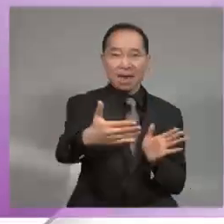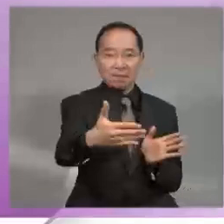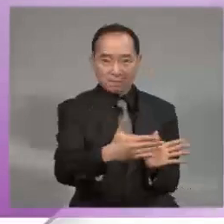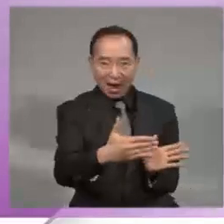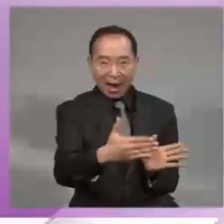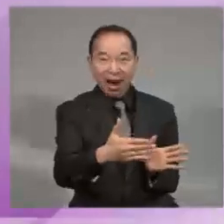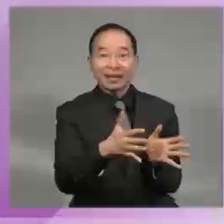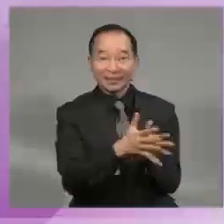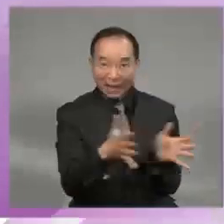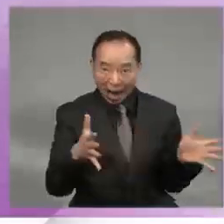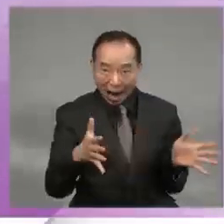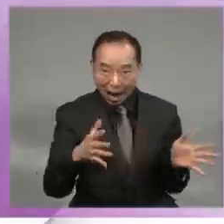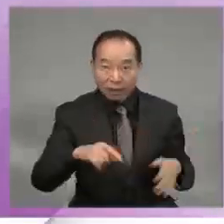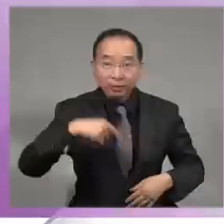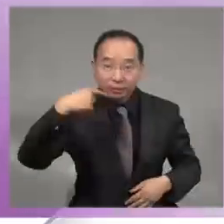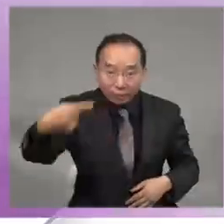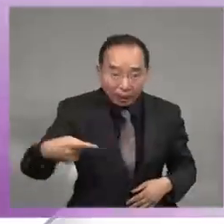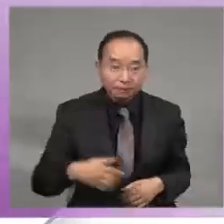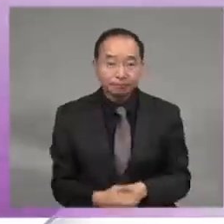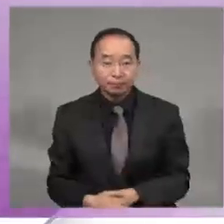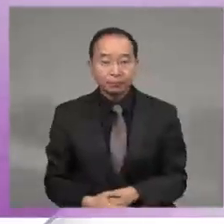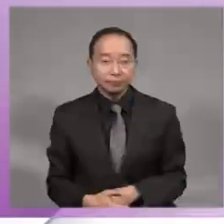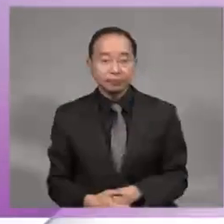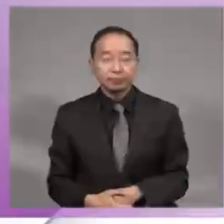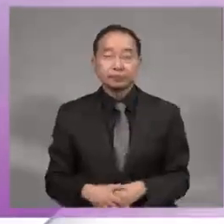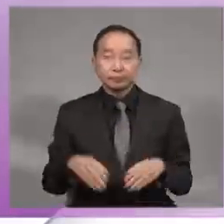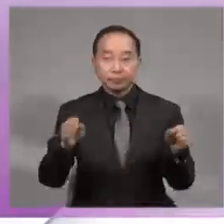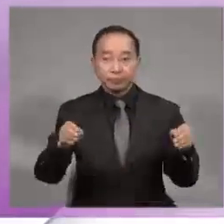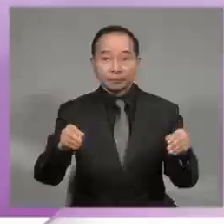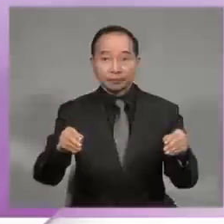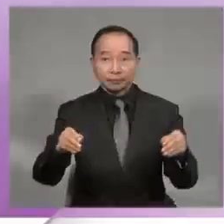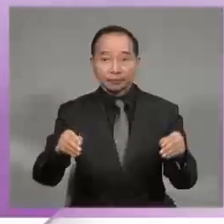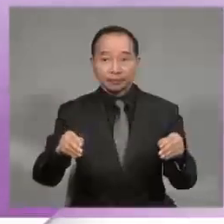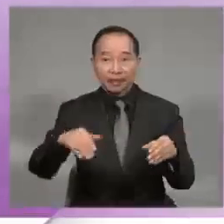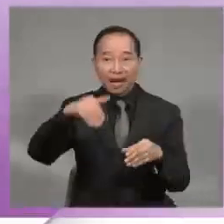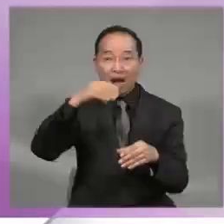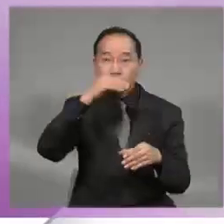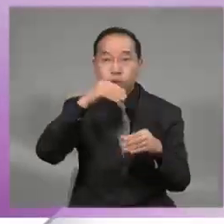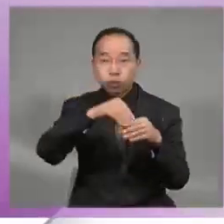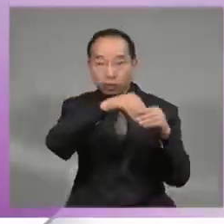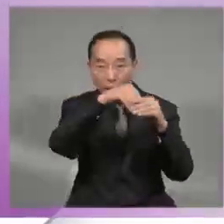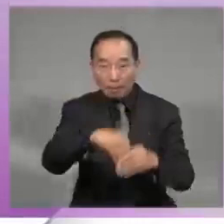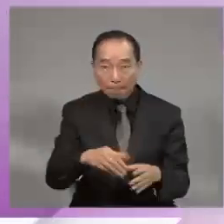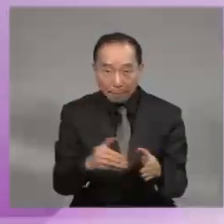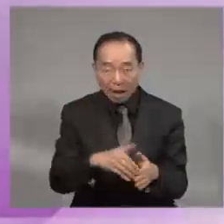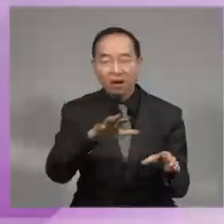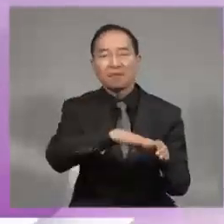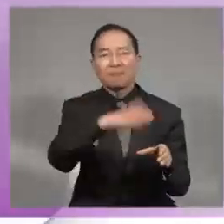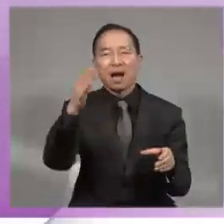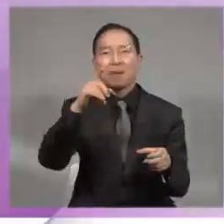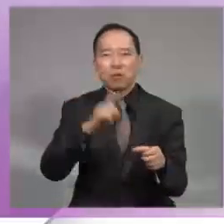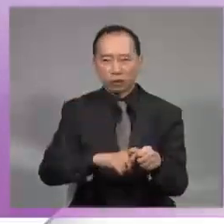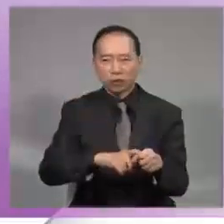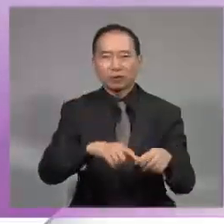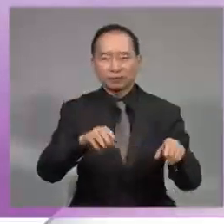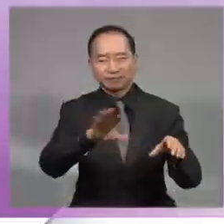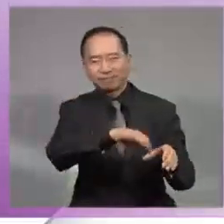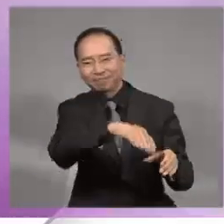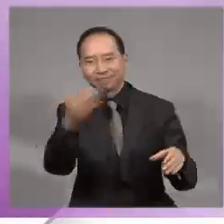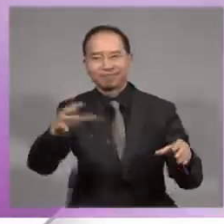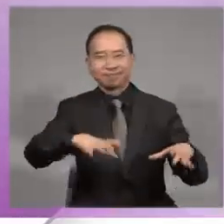근데 지금 개함을 하기 위해서 그 특수봉인지를 떼어내는 것 보신 건데요. 저 특수봉인지의 특징이 한번 떼었다가